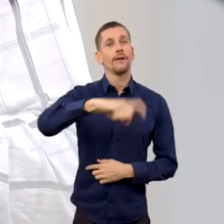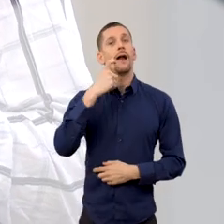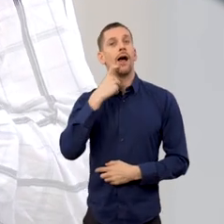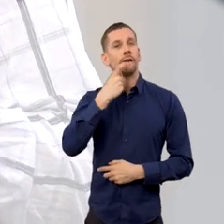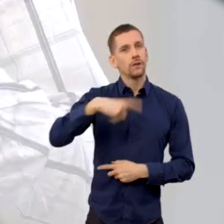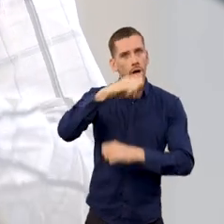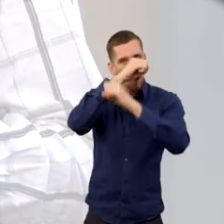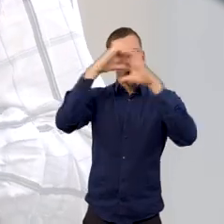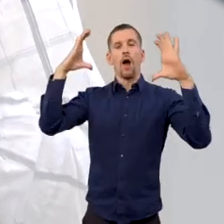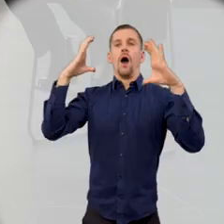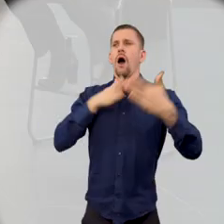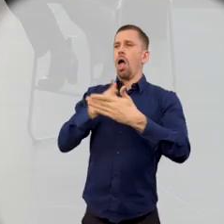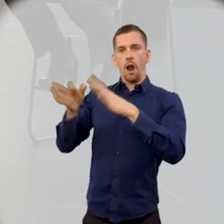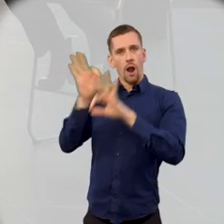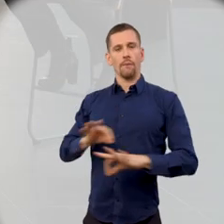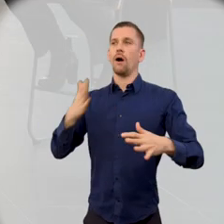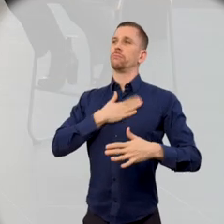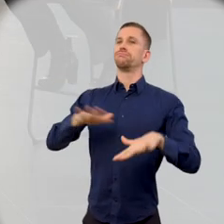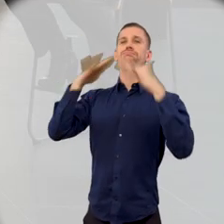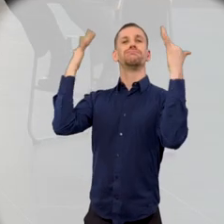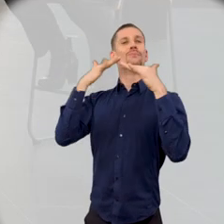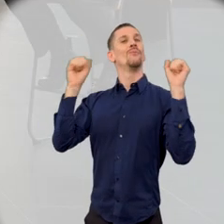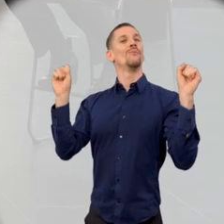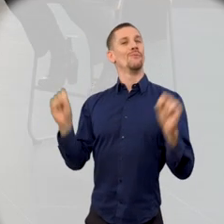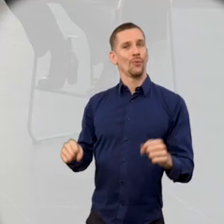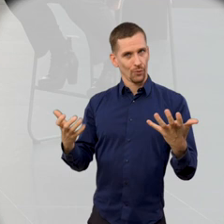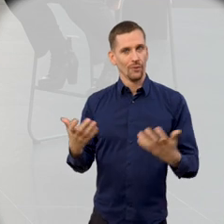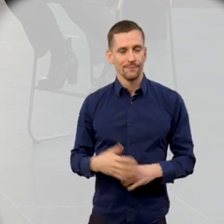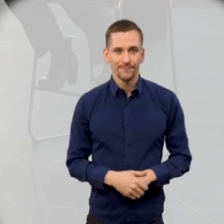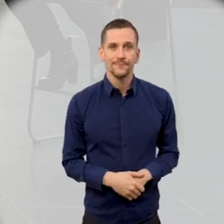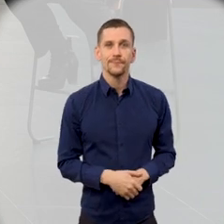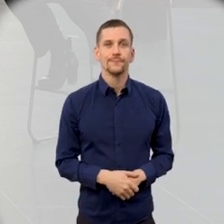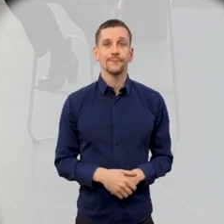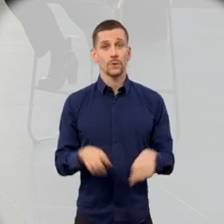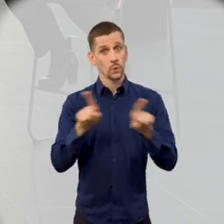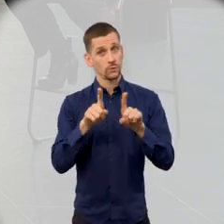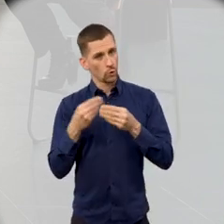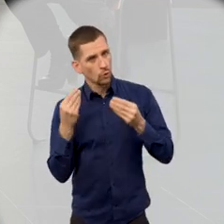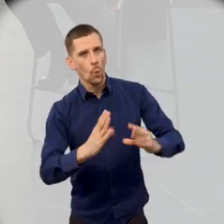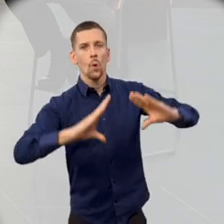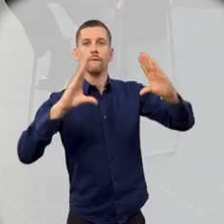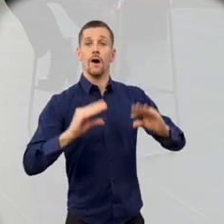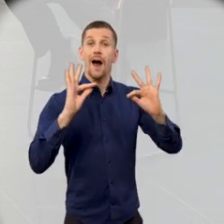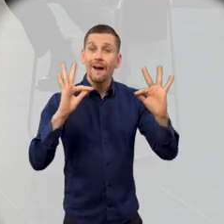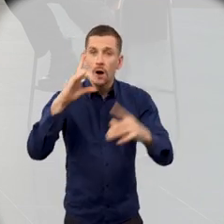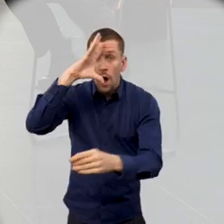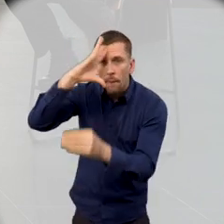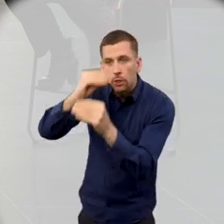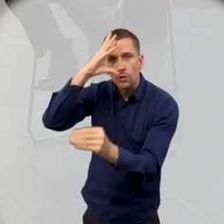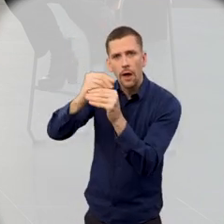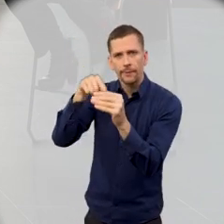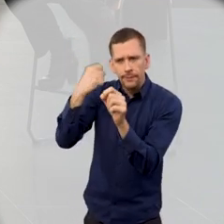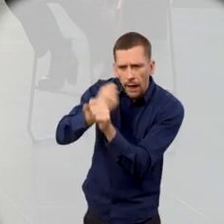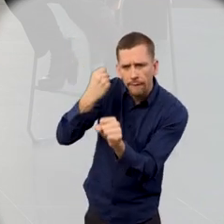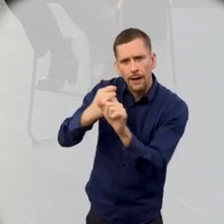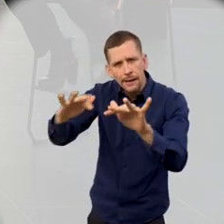permet justement aux élèves de plus se confronter aux barrières qu'ils peuvent rencontrer dans d'autres dispositifs et ça va les mettre dans le confort et leur permettre justement de travailler